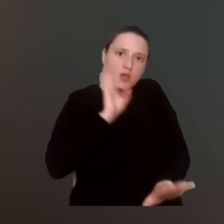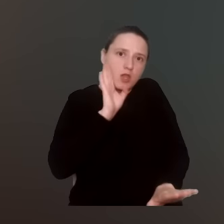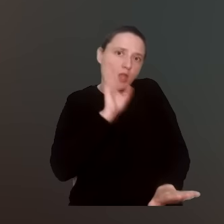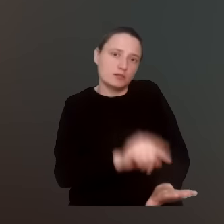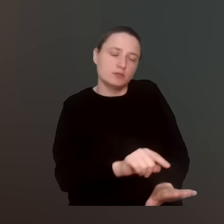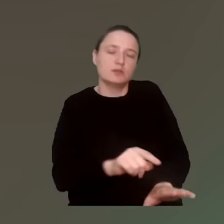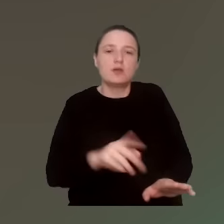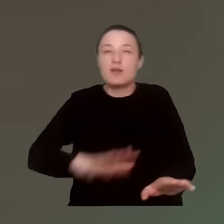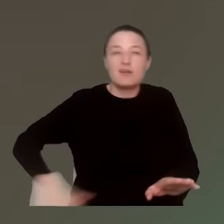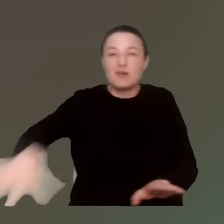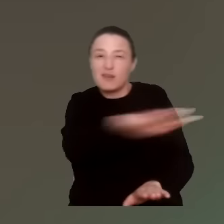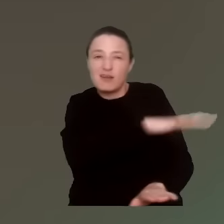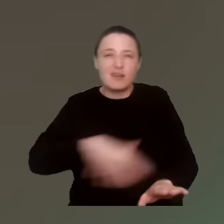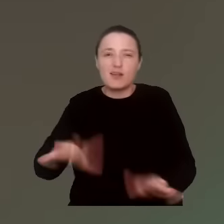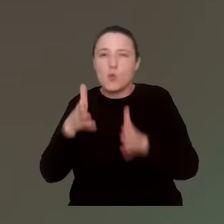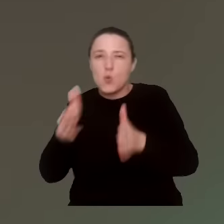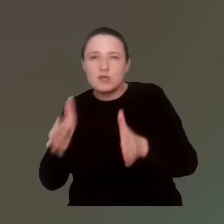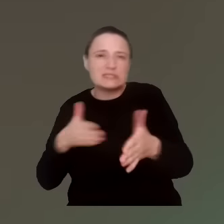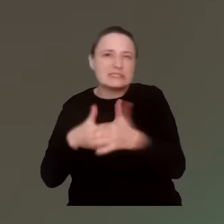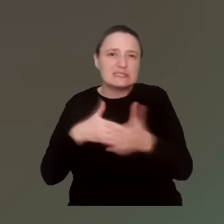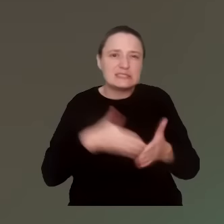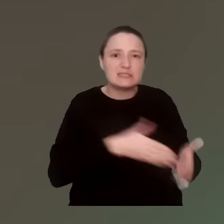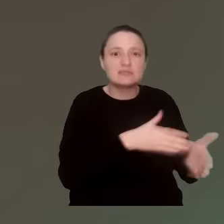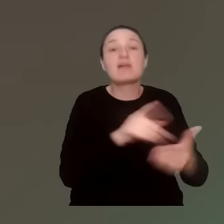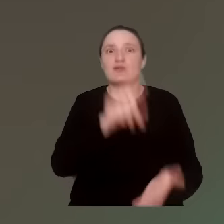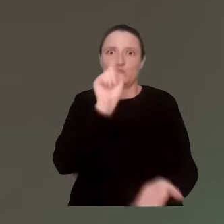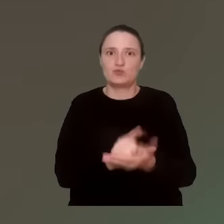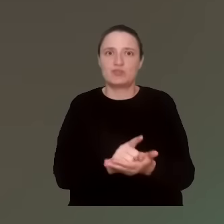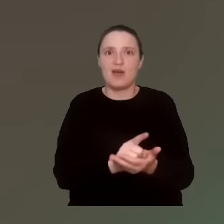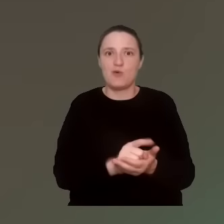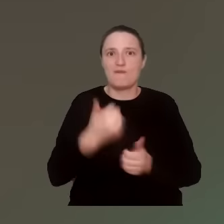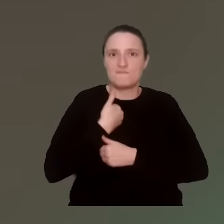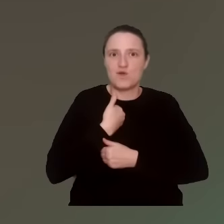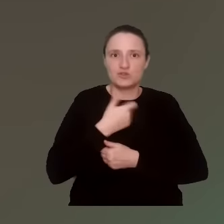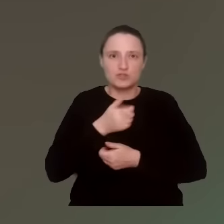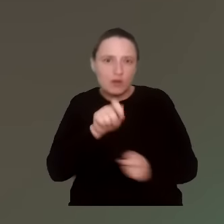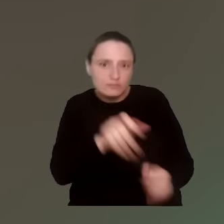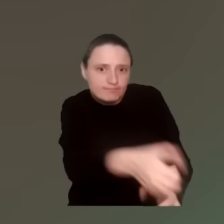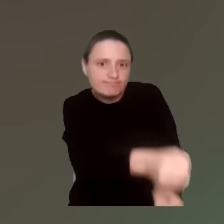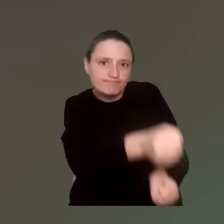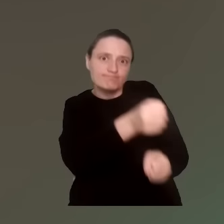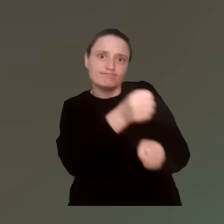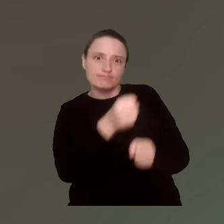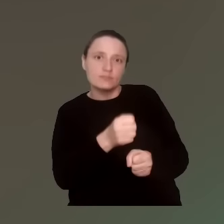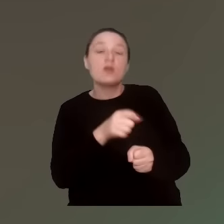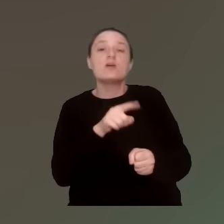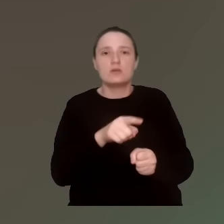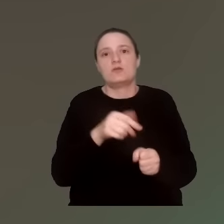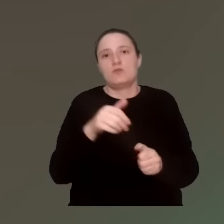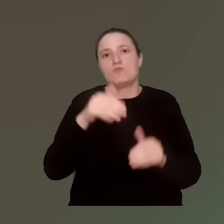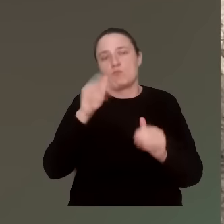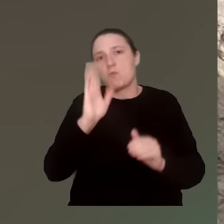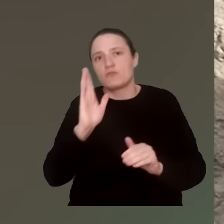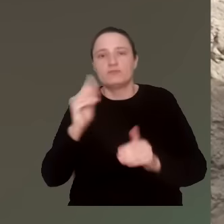Kosakowie i pobliskich miejscowościach. Akcja saperów została zakończona sukcesem. Po kilku godzinach mieszkańcy części Kazimierza, Dębogórza oraz Dębogórza